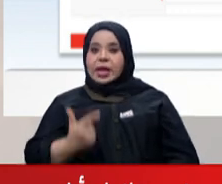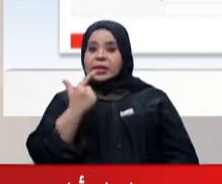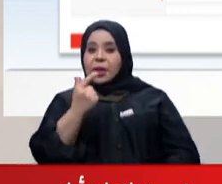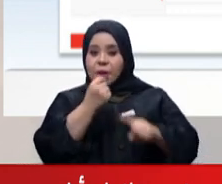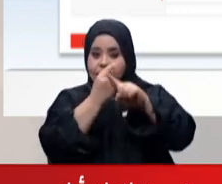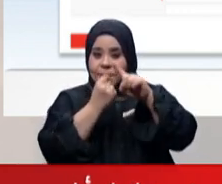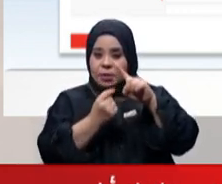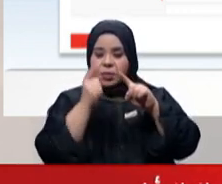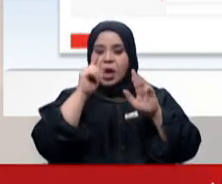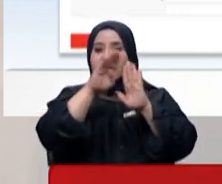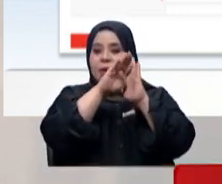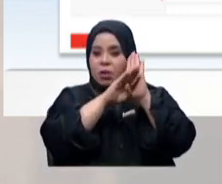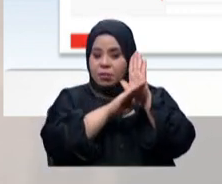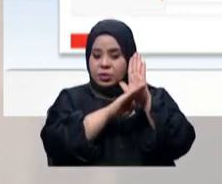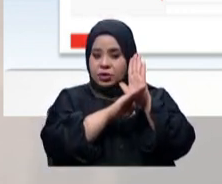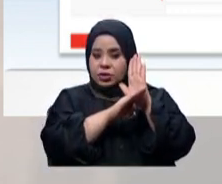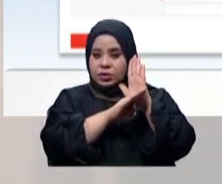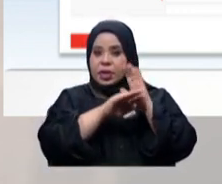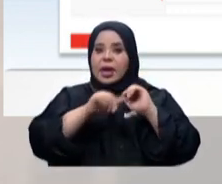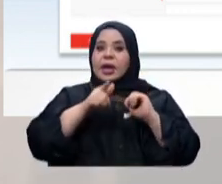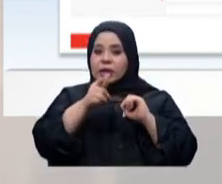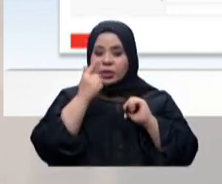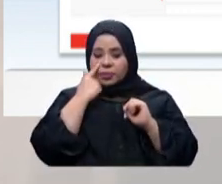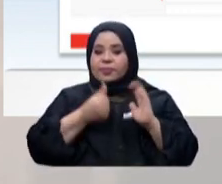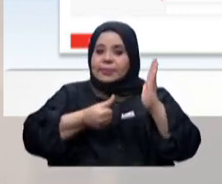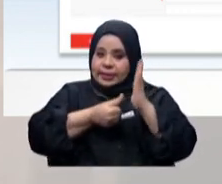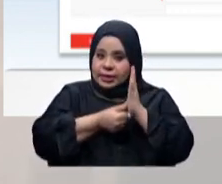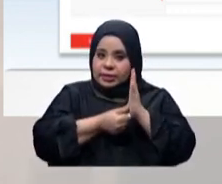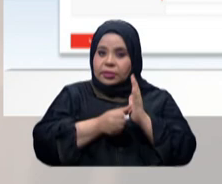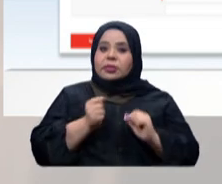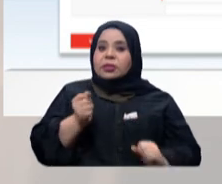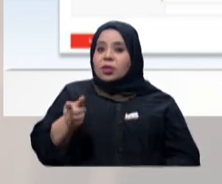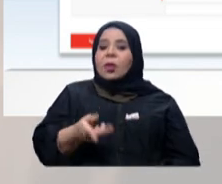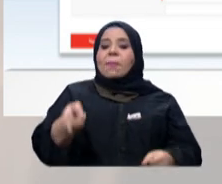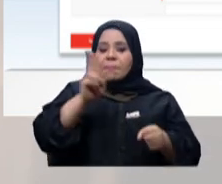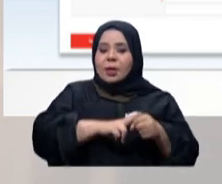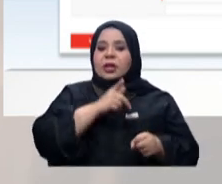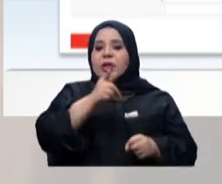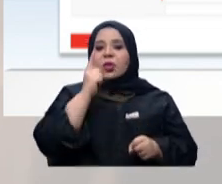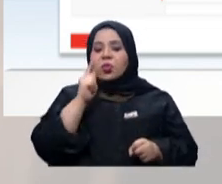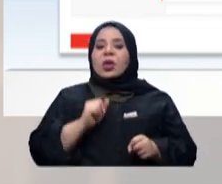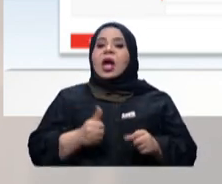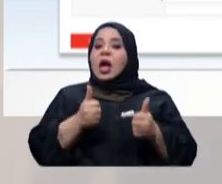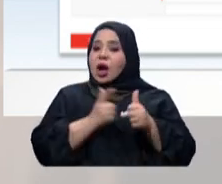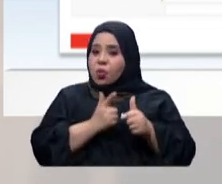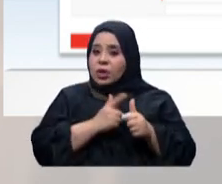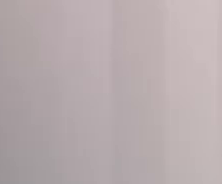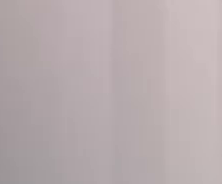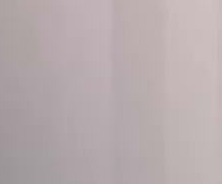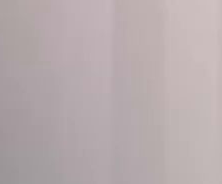ضمن البرنامج يعني بتسدد للهيئة على أن يقوم صاحب العمل هو بسداد حصة 12%.